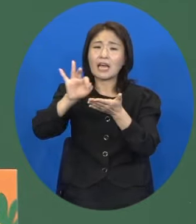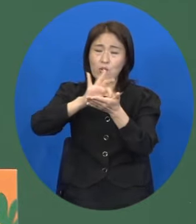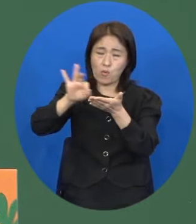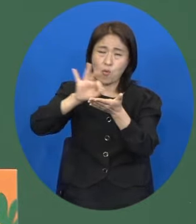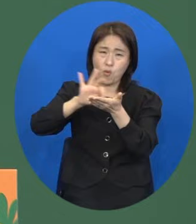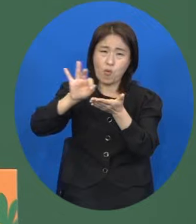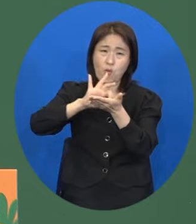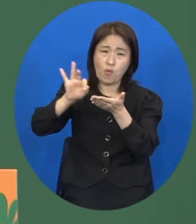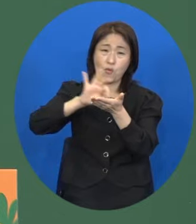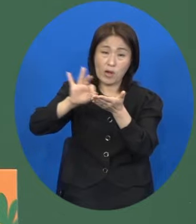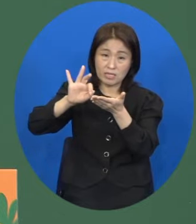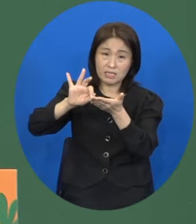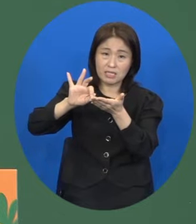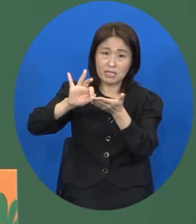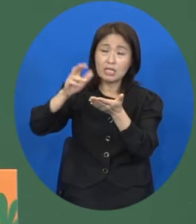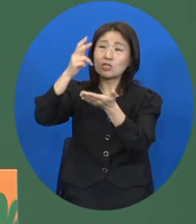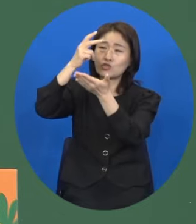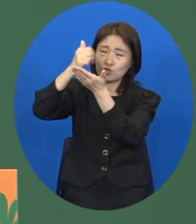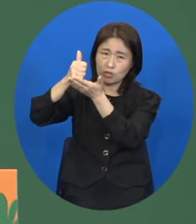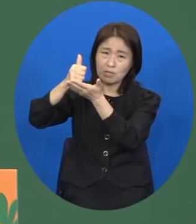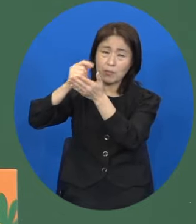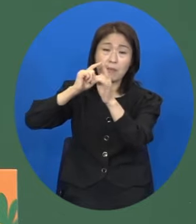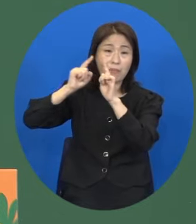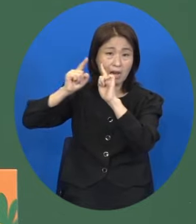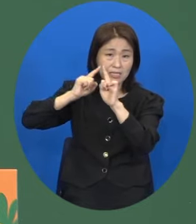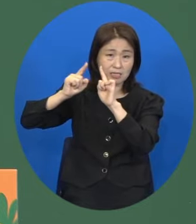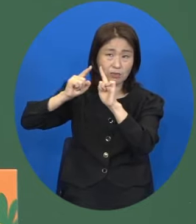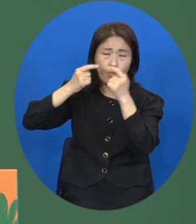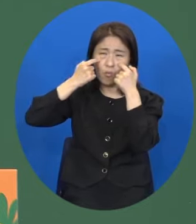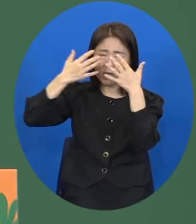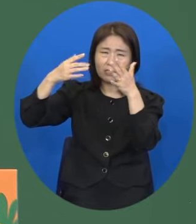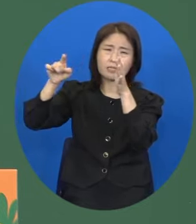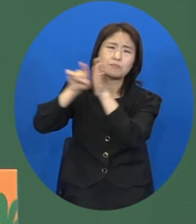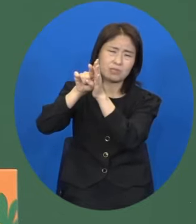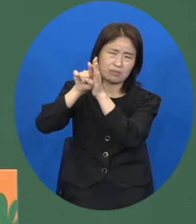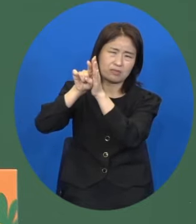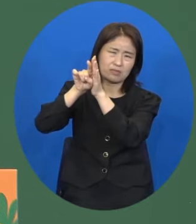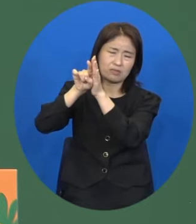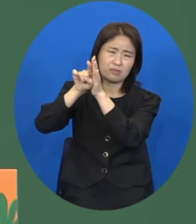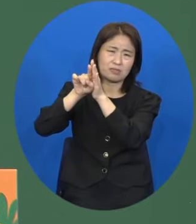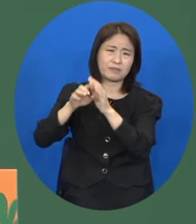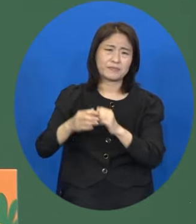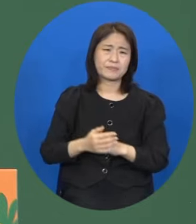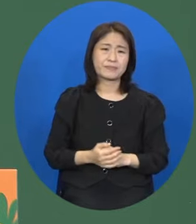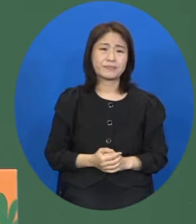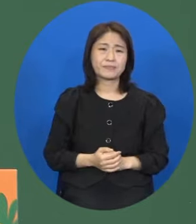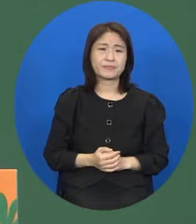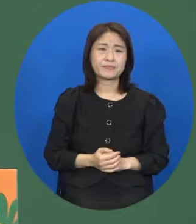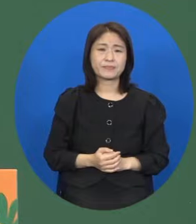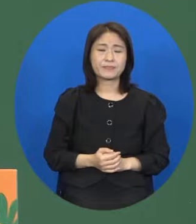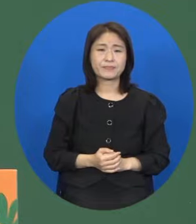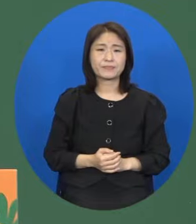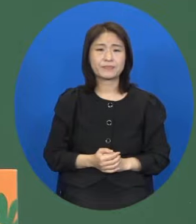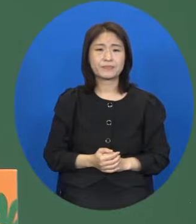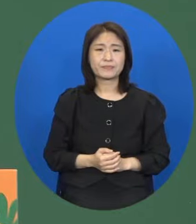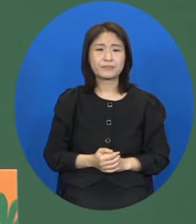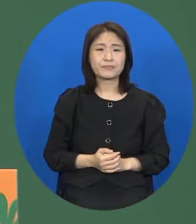사용하신다는 주님의 메시지가 선명하게 들렸습니다.